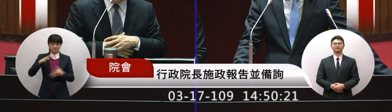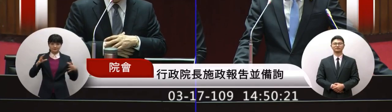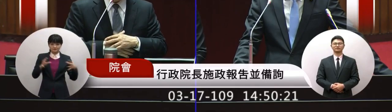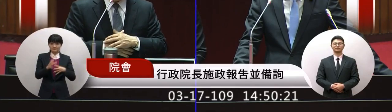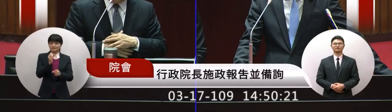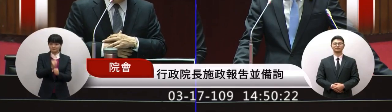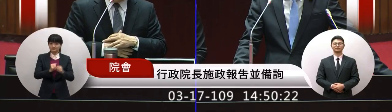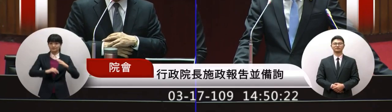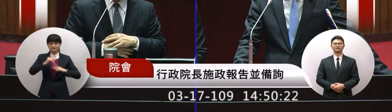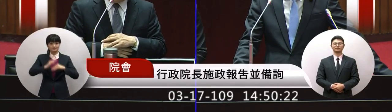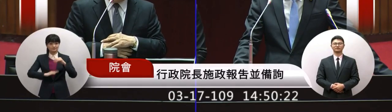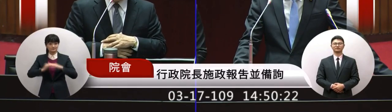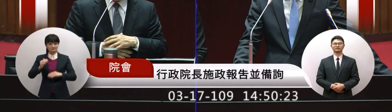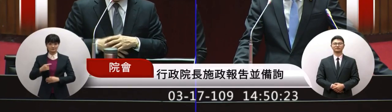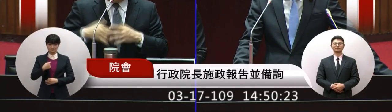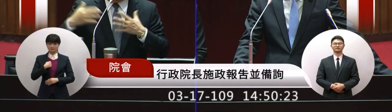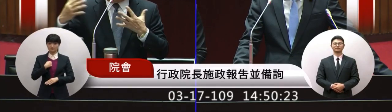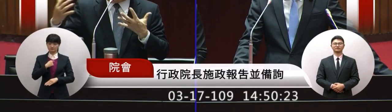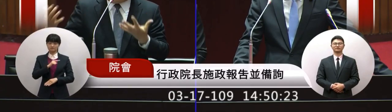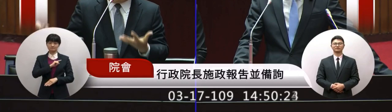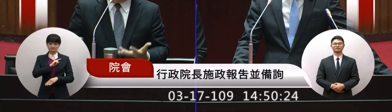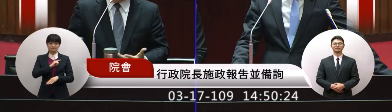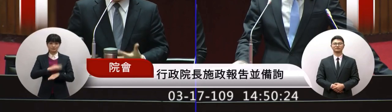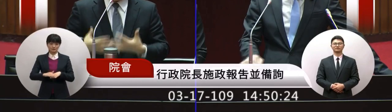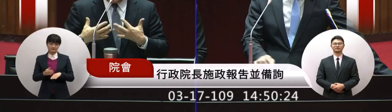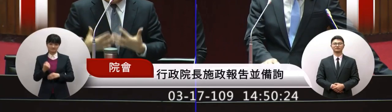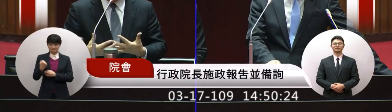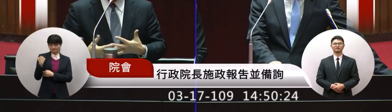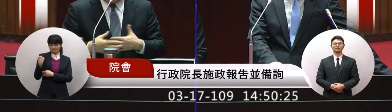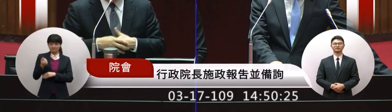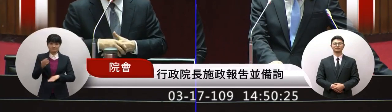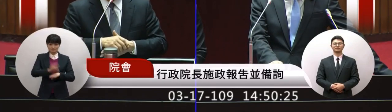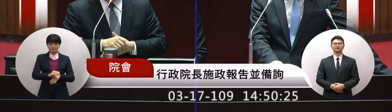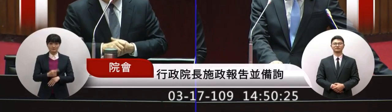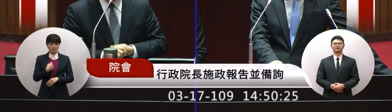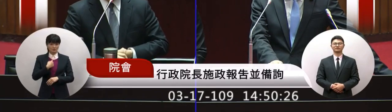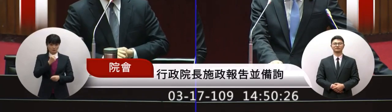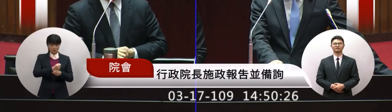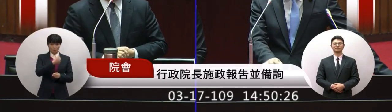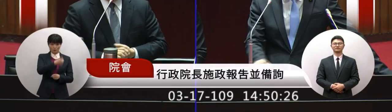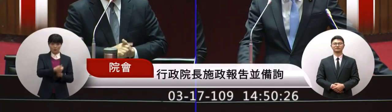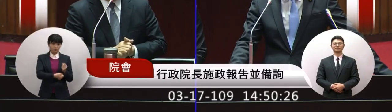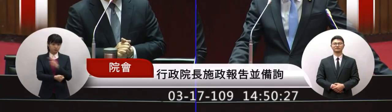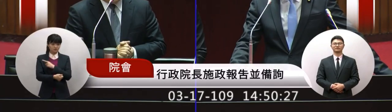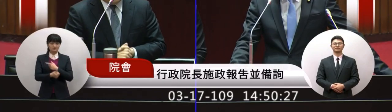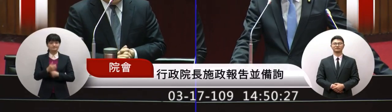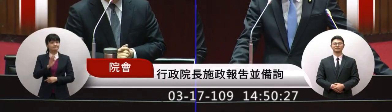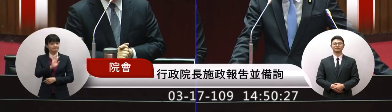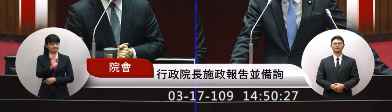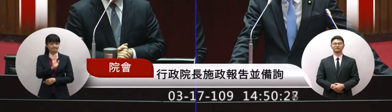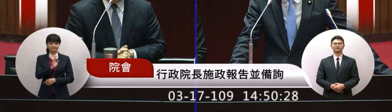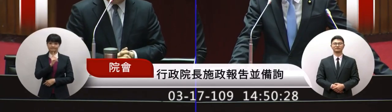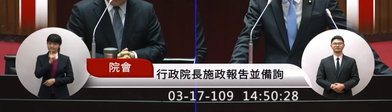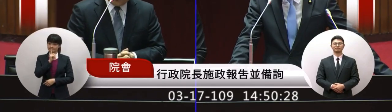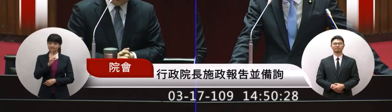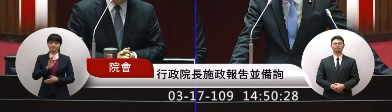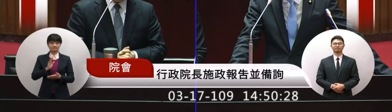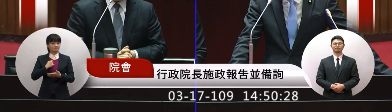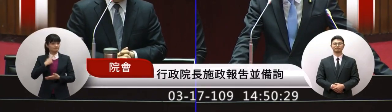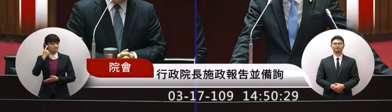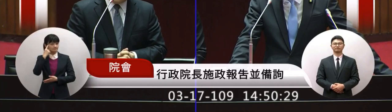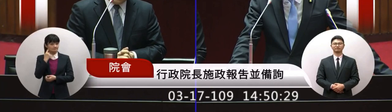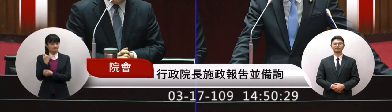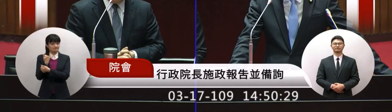努力，我不敢说啊会做得比以前好，但我是觉得经验比以前丰